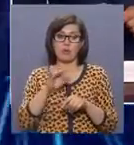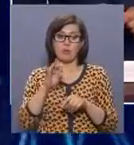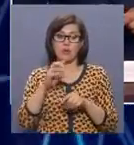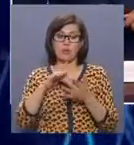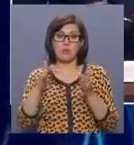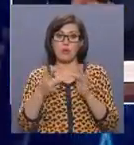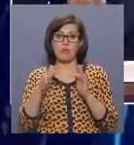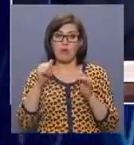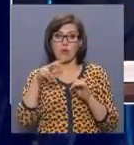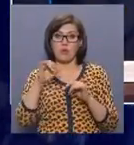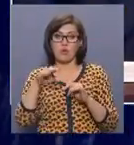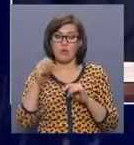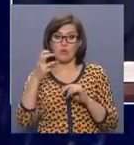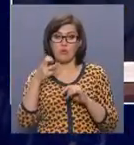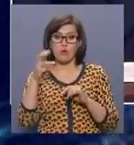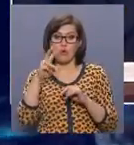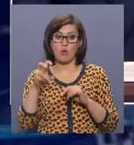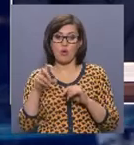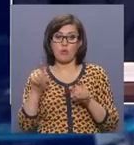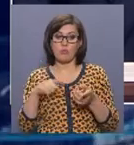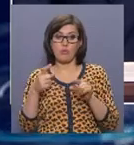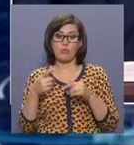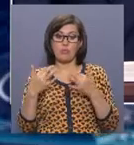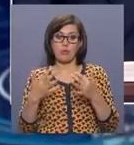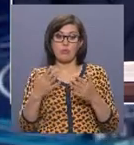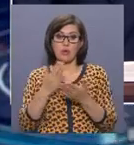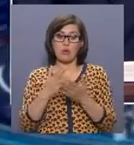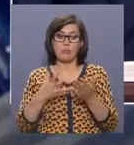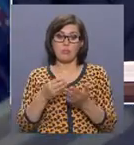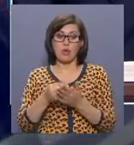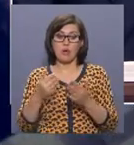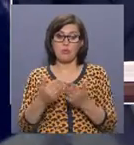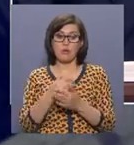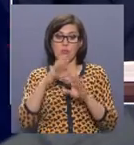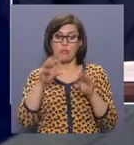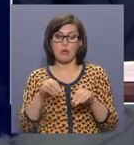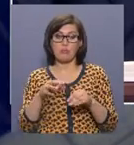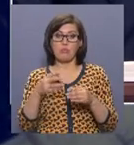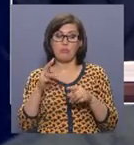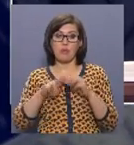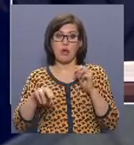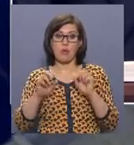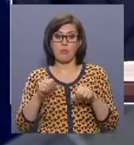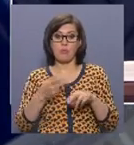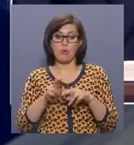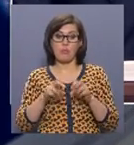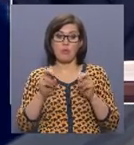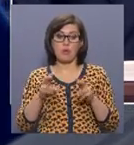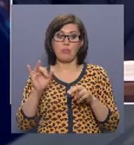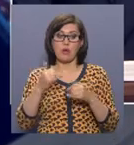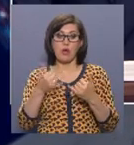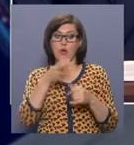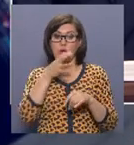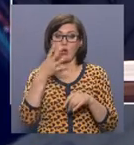интернет валютасында $300 аударуды талап етеді. Төлем жасалмаса ақпараттың бәрі жоғалып кетуі мүмкін. Қылмыскерлер қазірдің